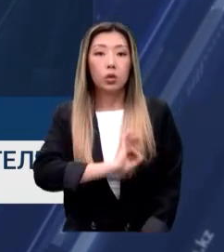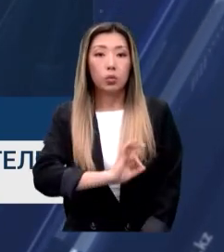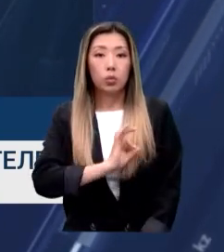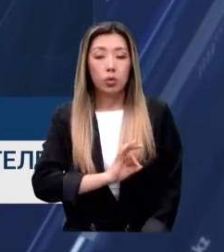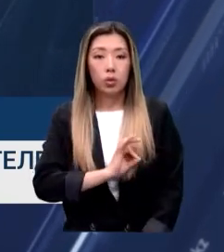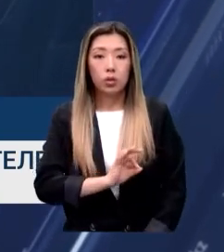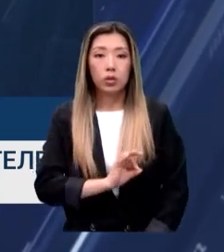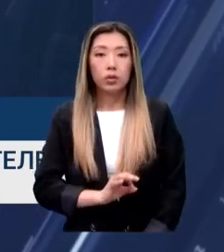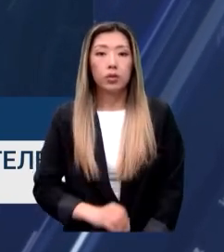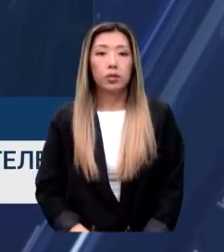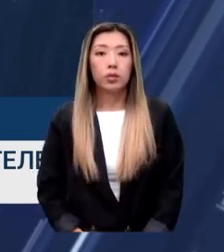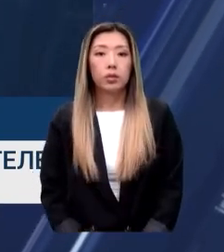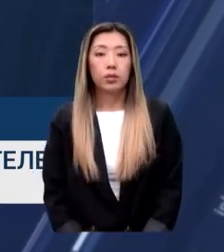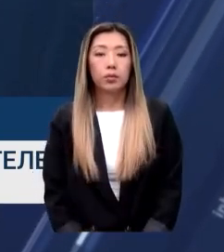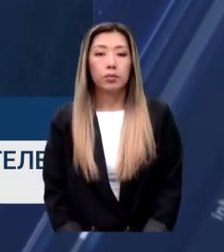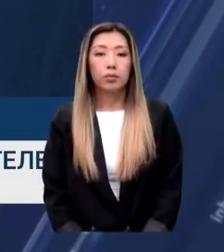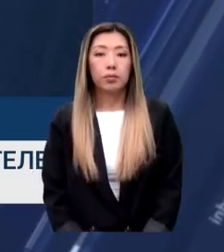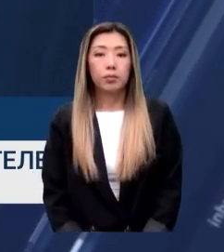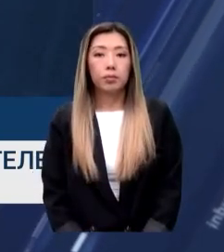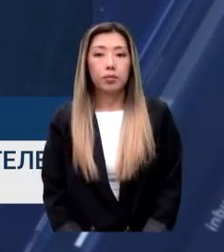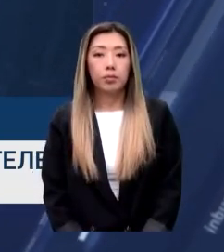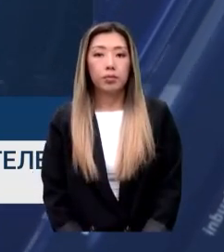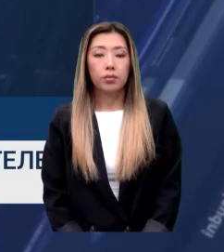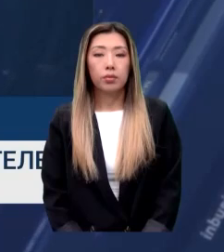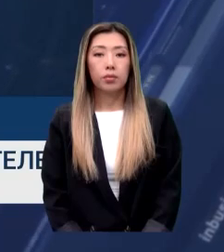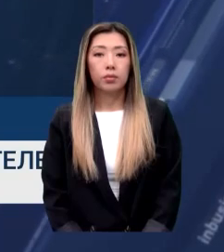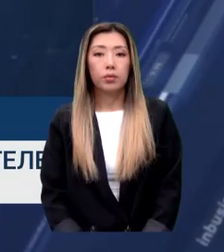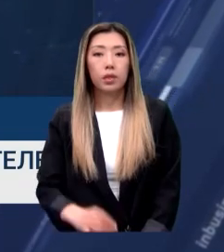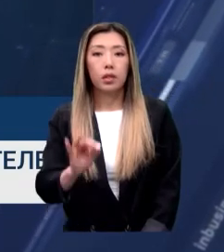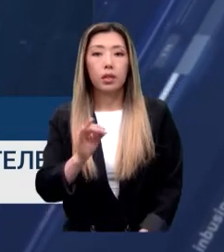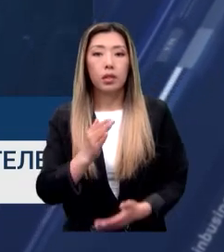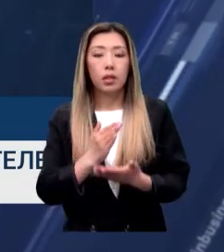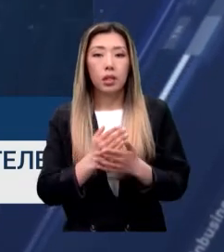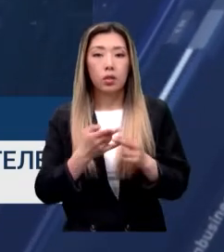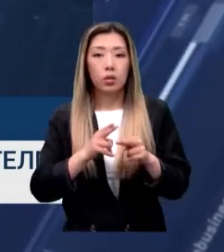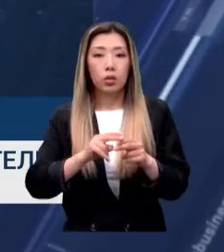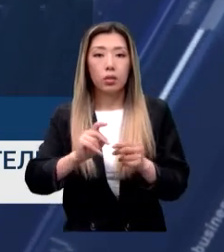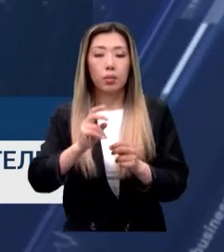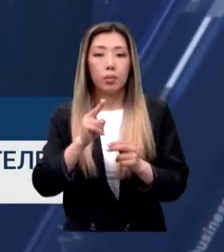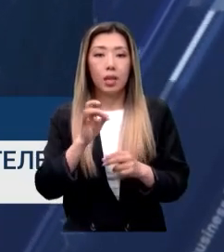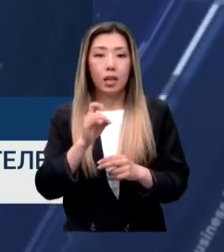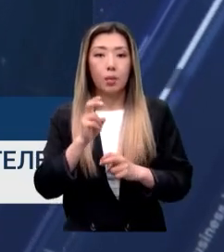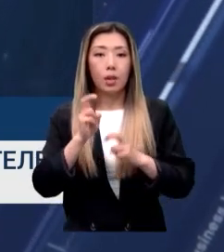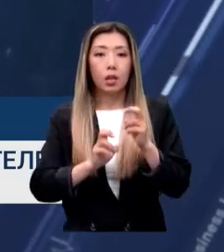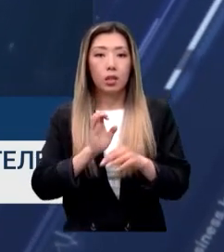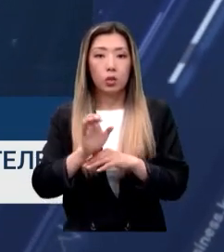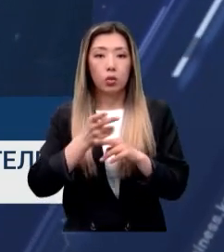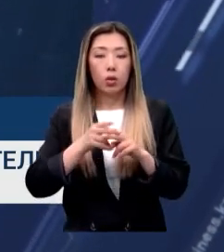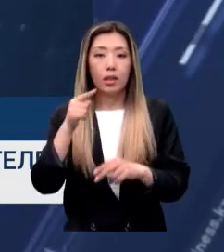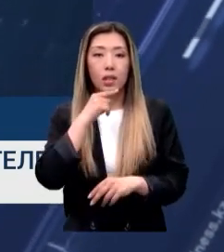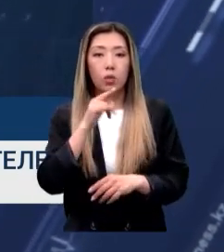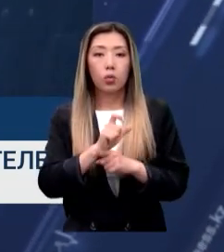подворье начинает выпускать яйцо, да? Частое подворье. И есть такой элемент перепроизводства. Ну, в России тоже немало